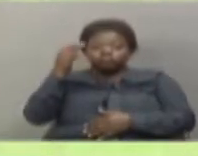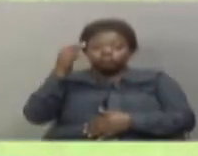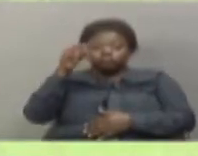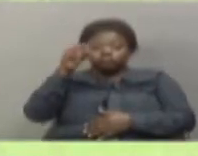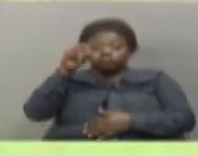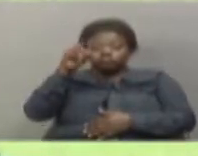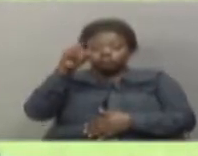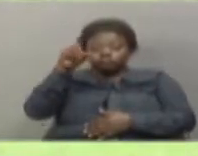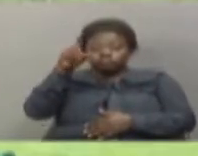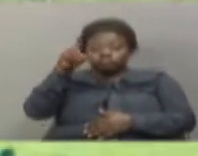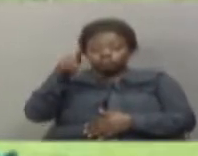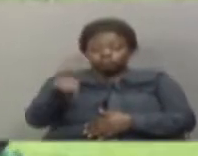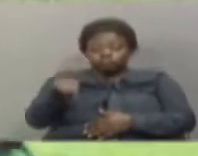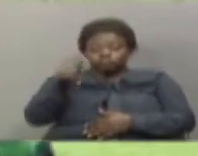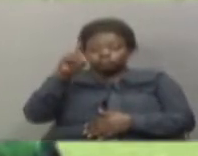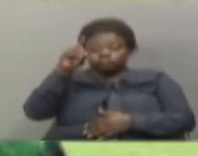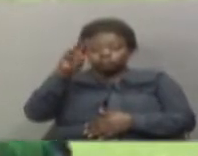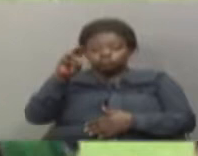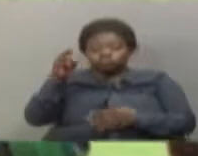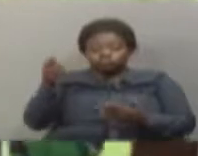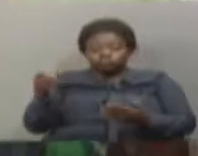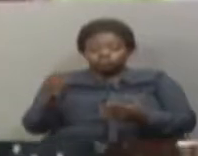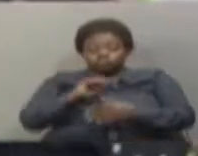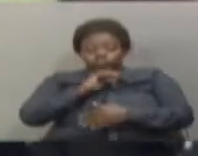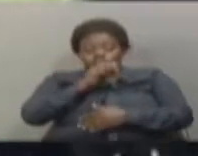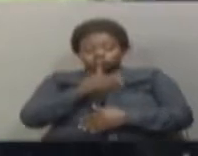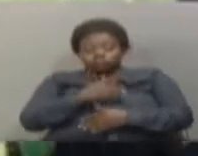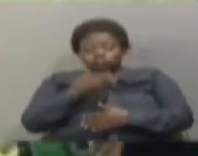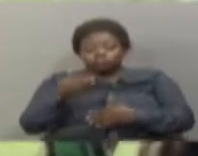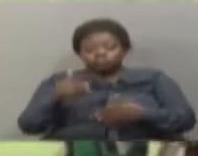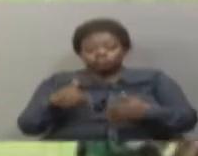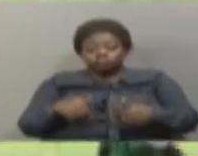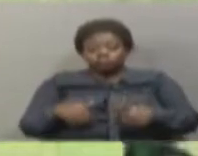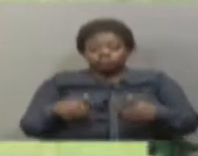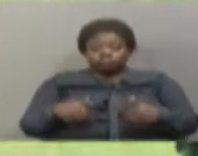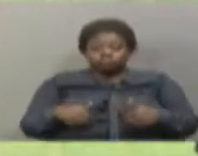naye muvumirire n'abawala abato abaana abatabe abakyali mu myaka